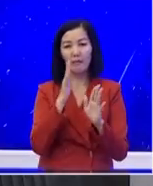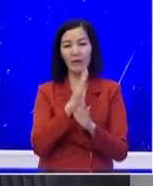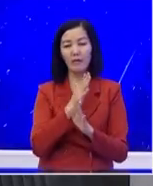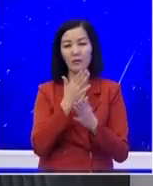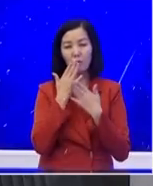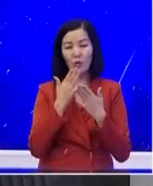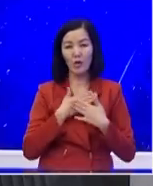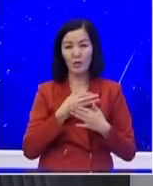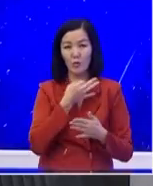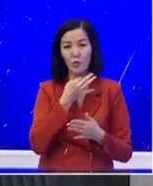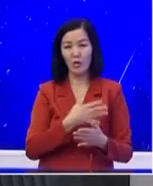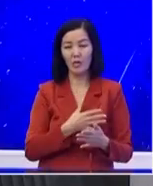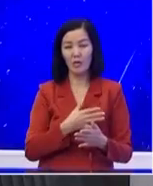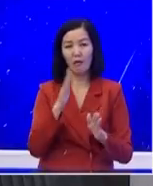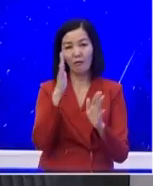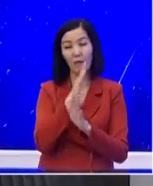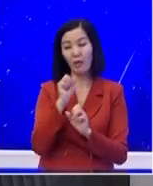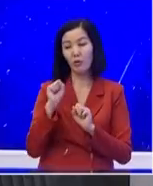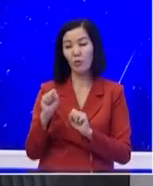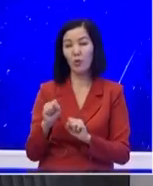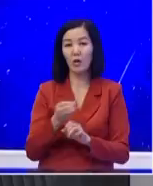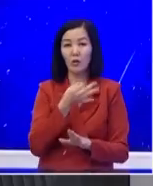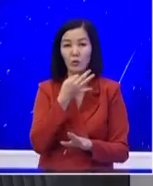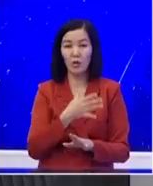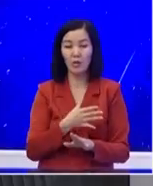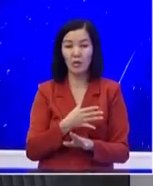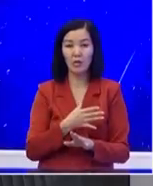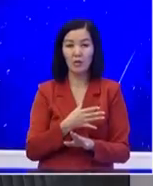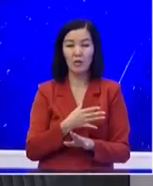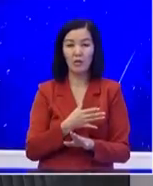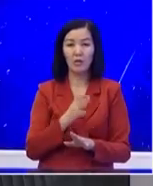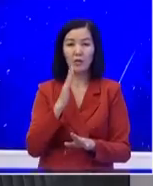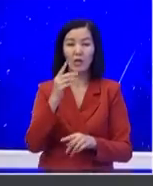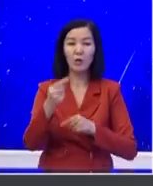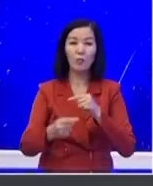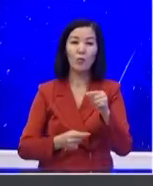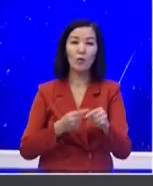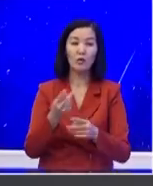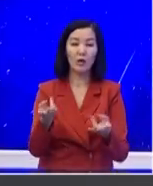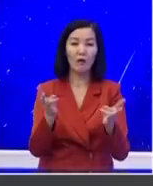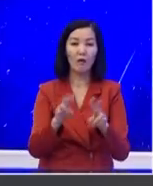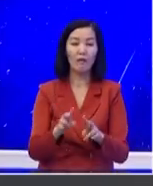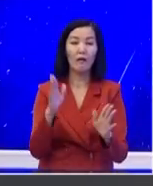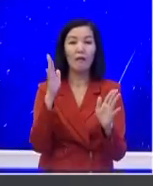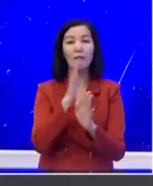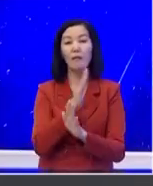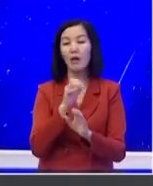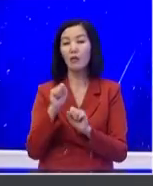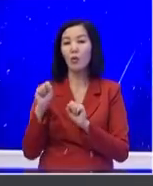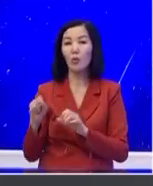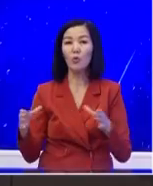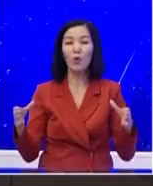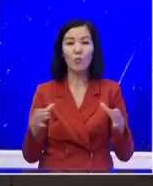көремін, табиғатты қорғаған жақсы көремін. Табиғат енді ол болашақ ұрпақтарымызға қалады ғой. Табиғатты қорғау бөлімі іргелі